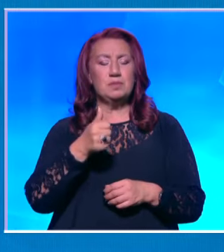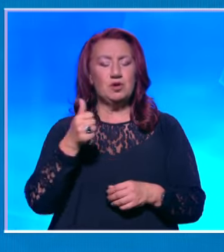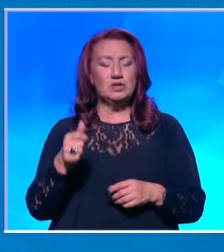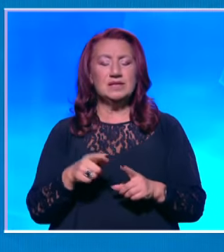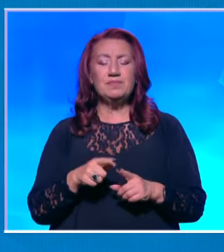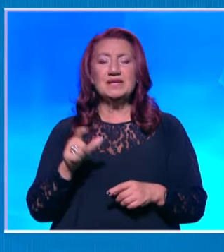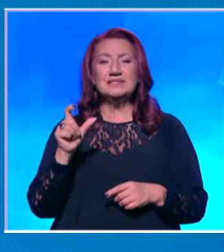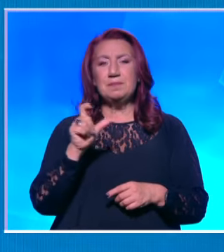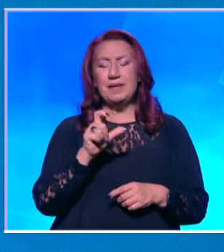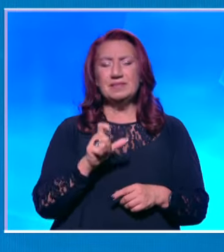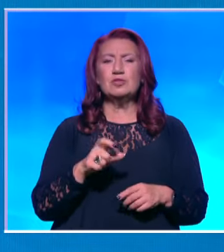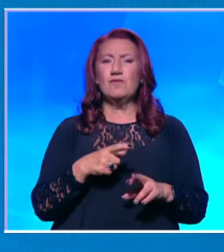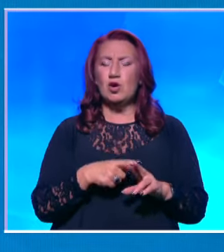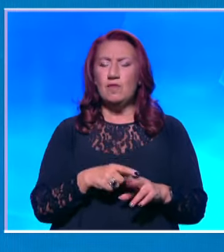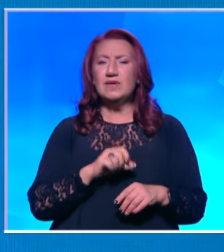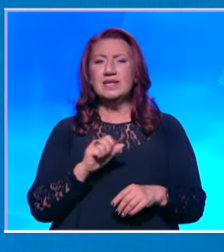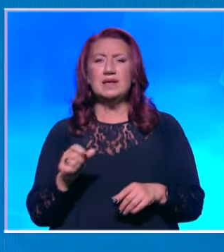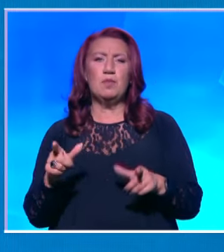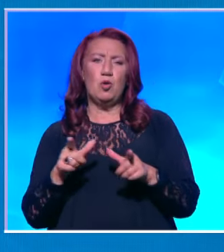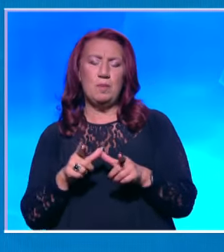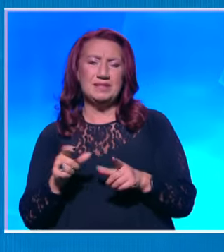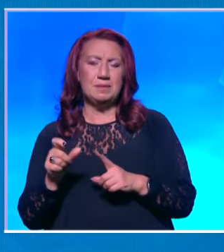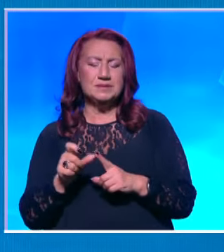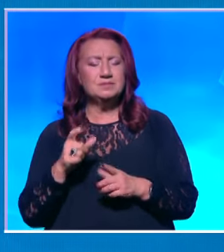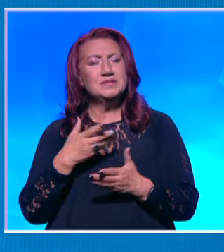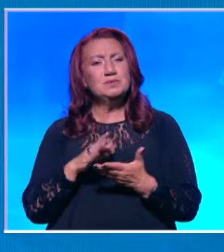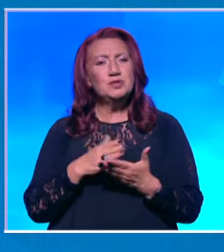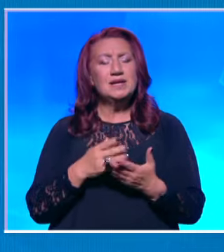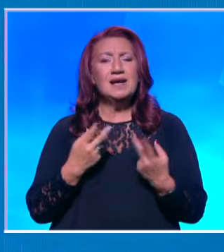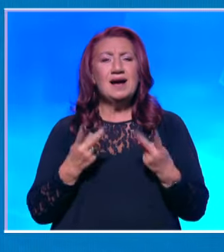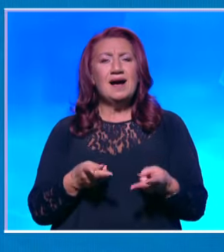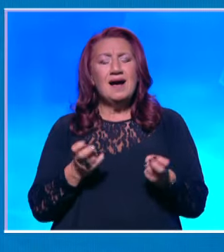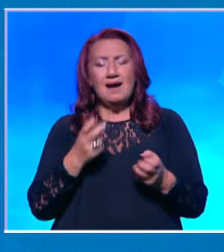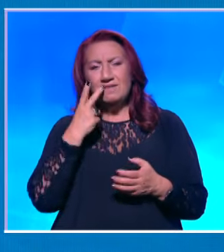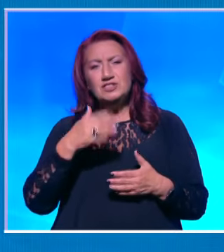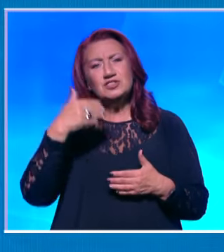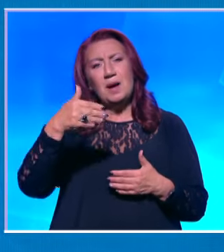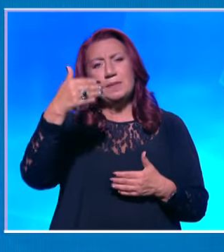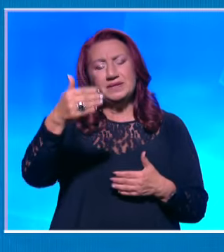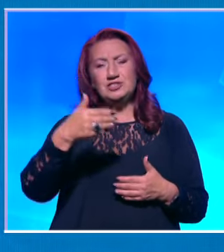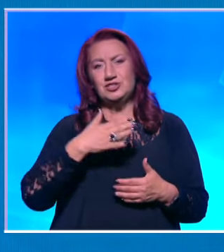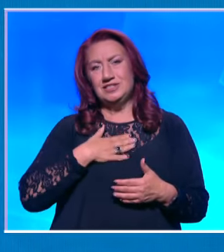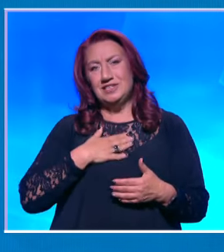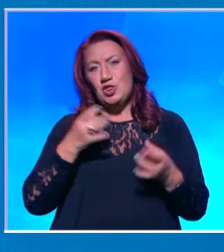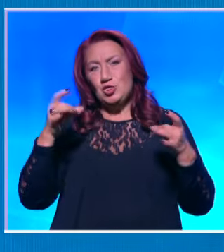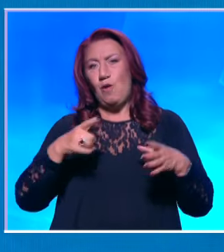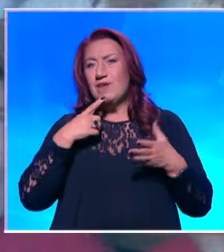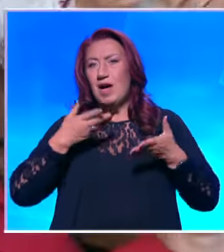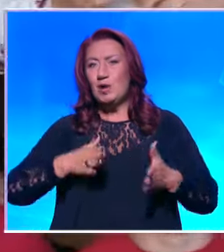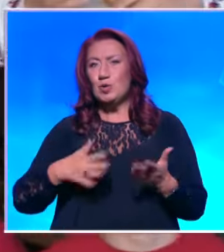рамазанов споделиха как виждат бъдещето си в новата си родина в предаването 120 мину по